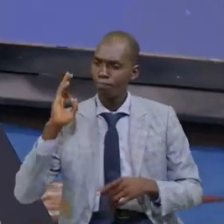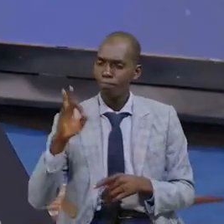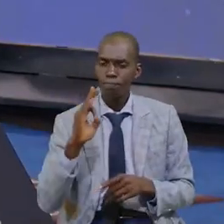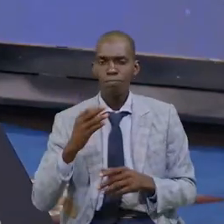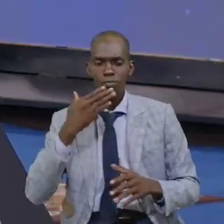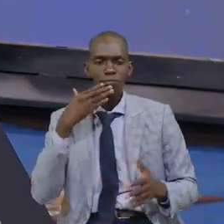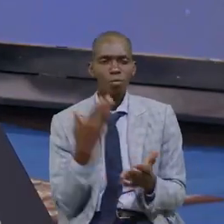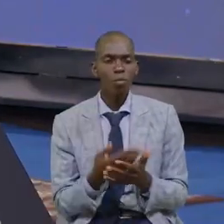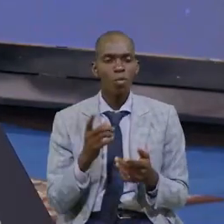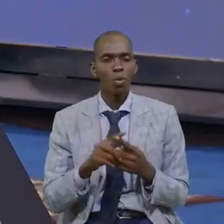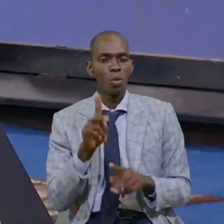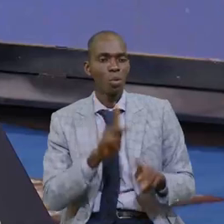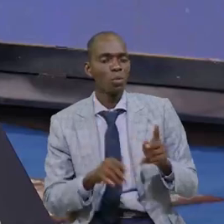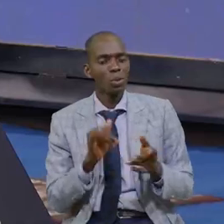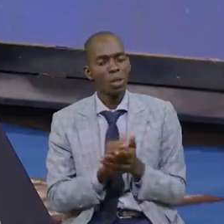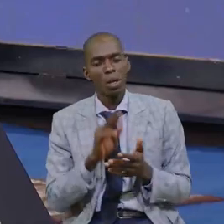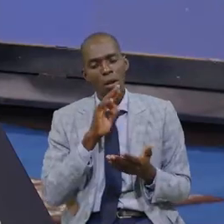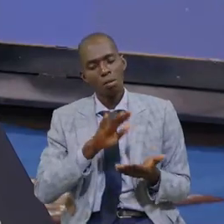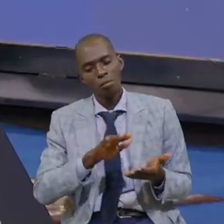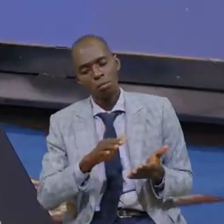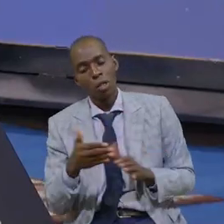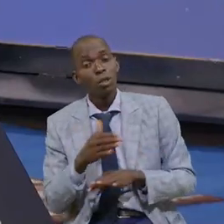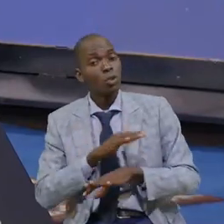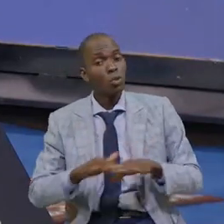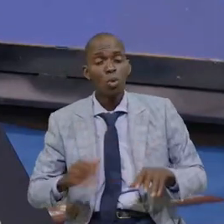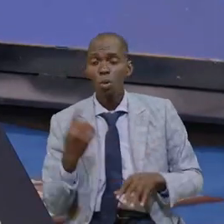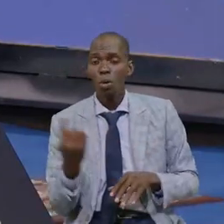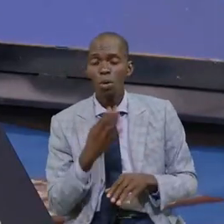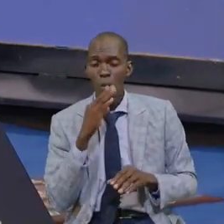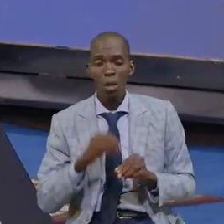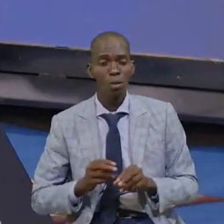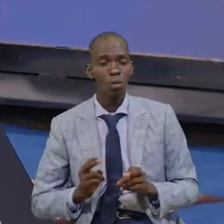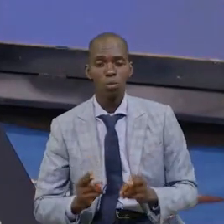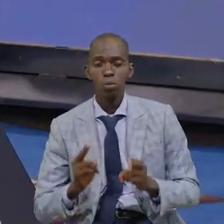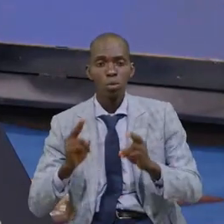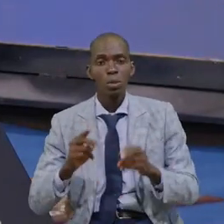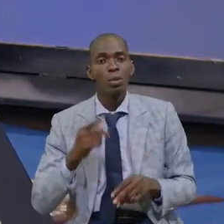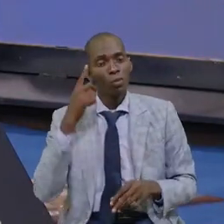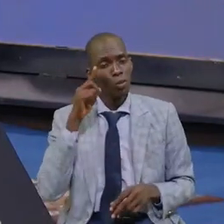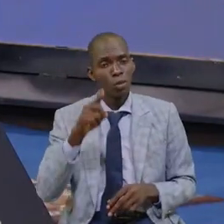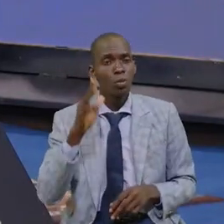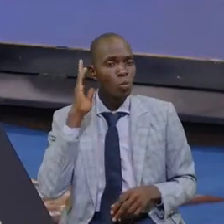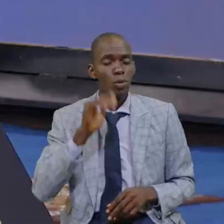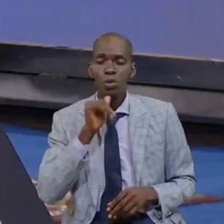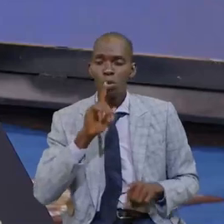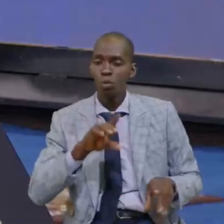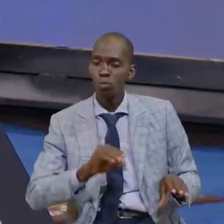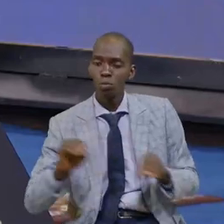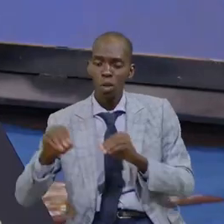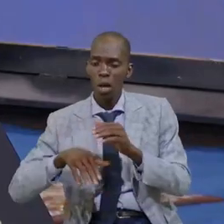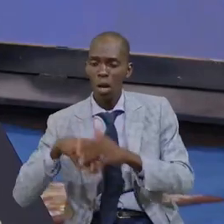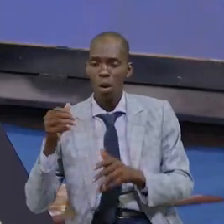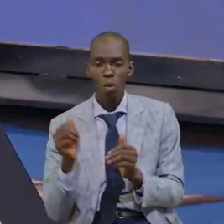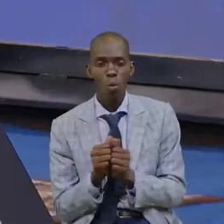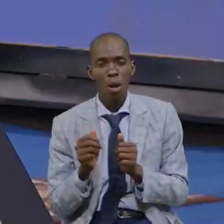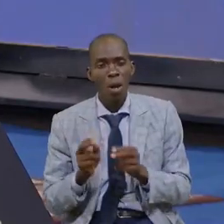aller donner la vie à ceux qui meurent. Ne sois pas pressé, car vous ne sortirez pas avec